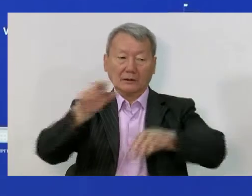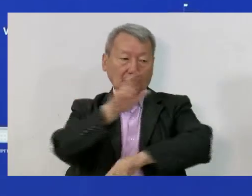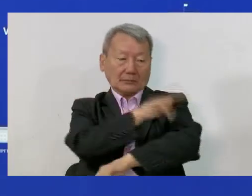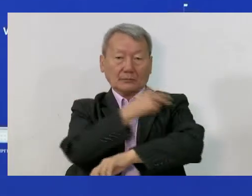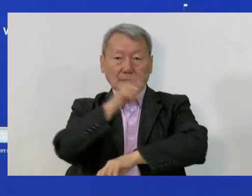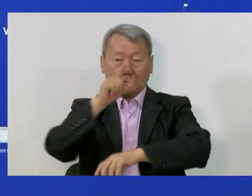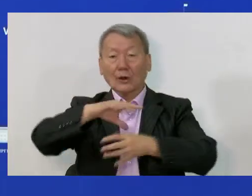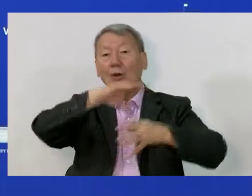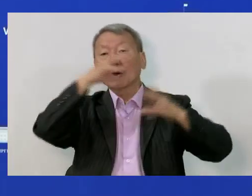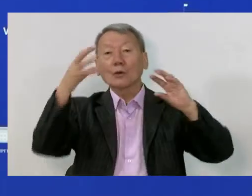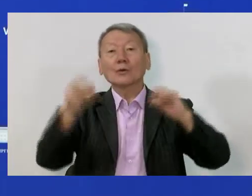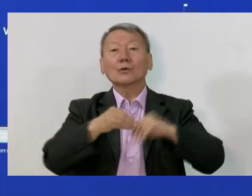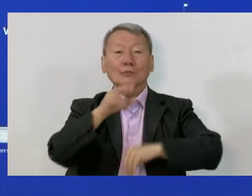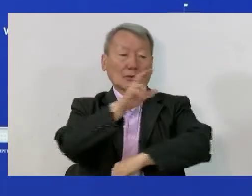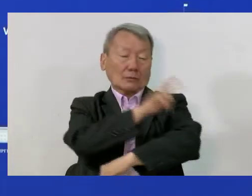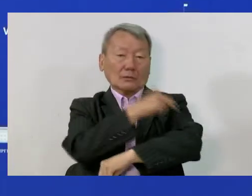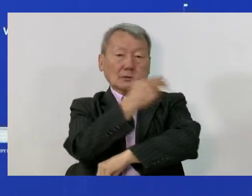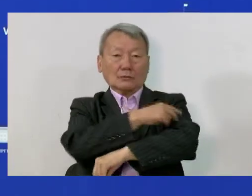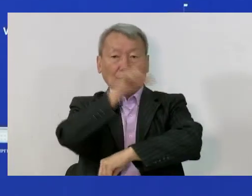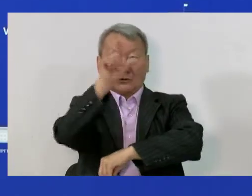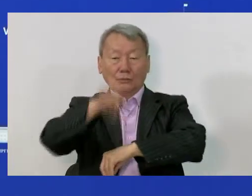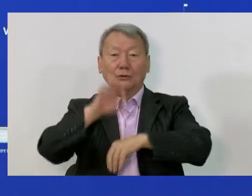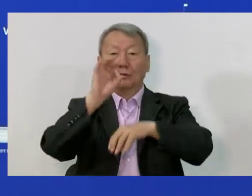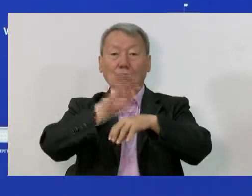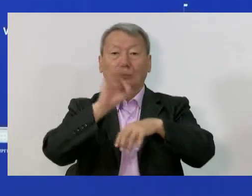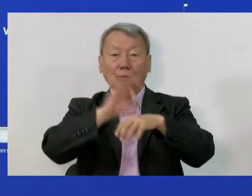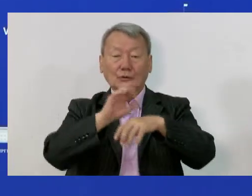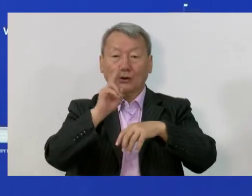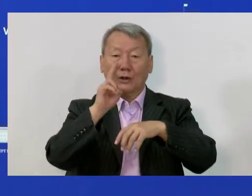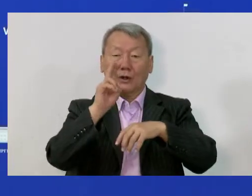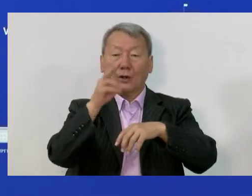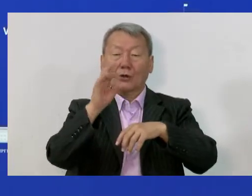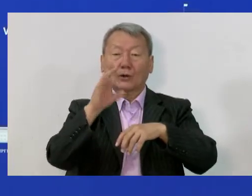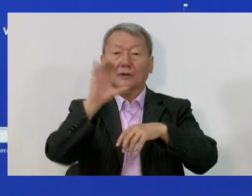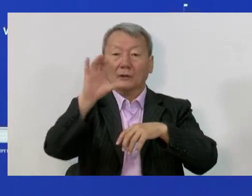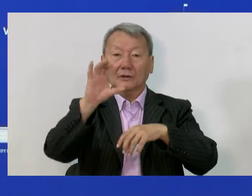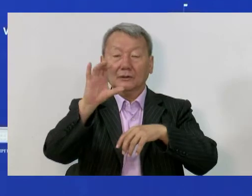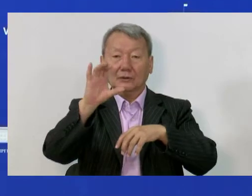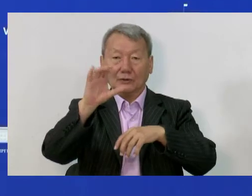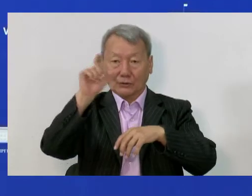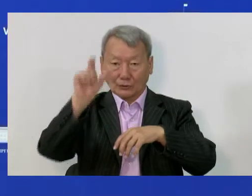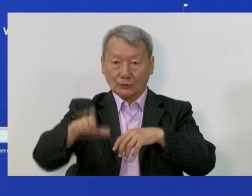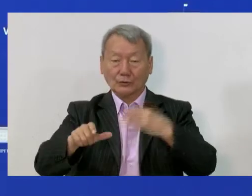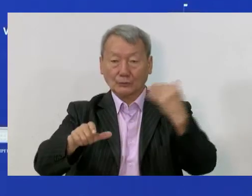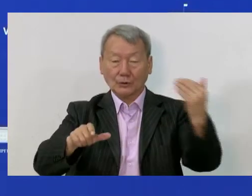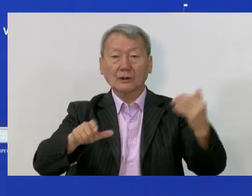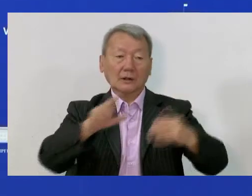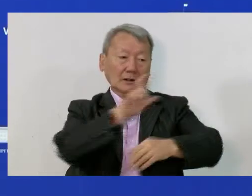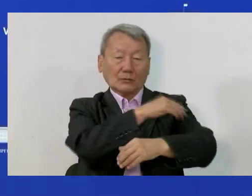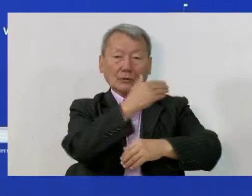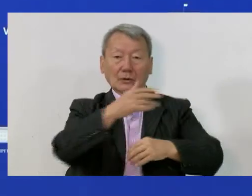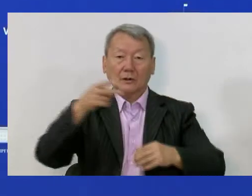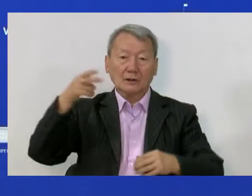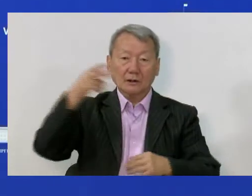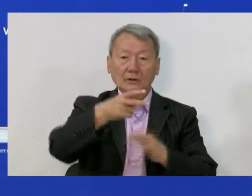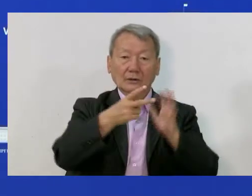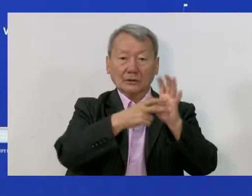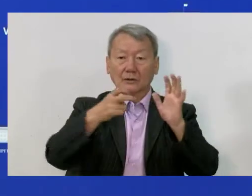Жалпы сынан республика бойынша COVID-19 диагнозымының медицинал қызматкерлерін арасында 2